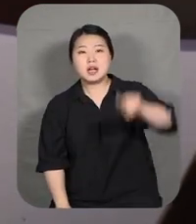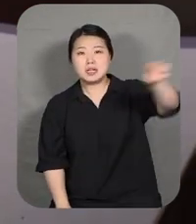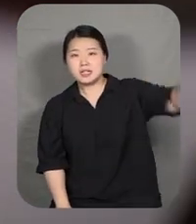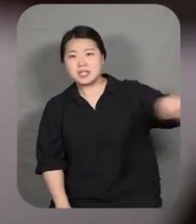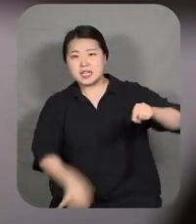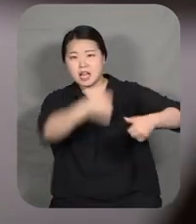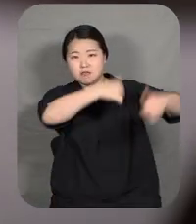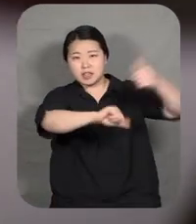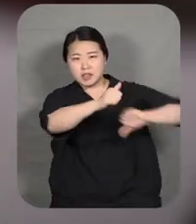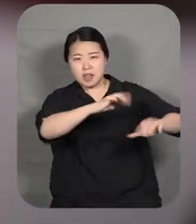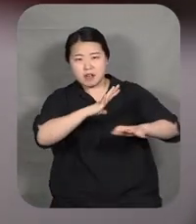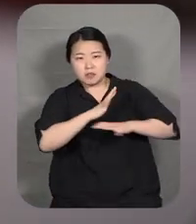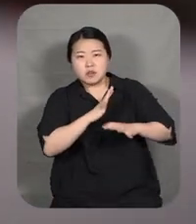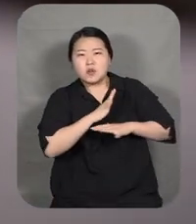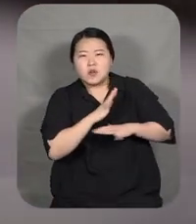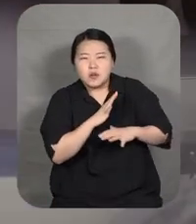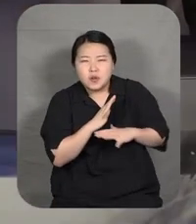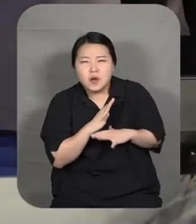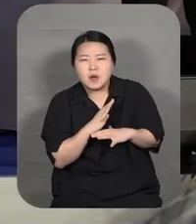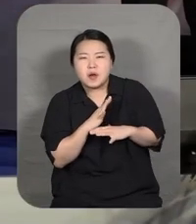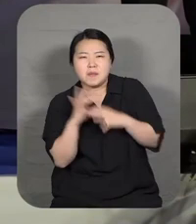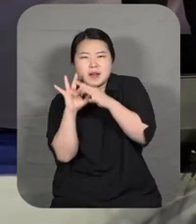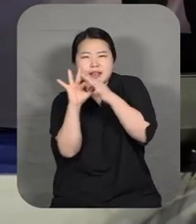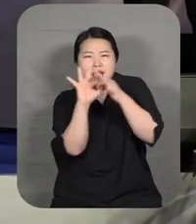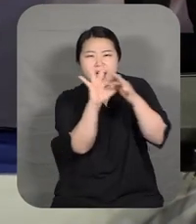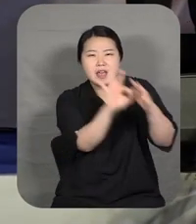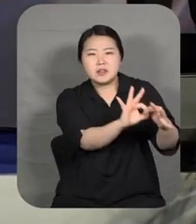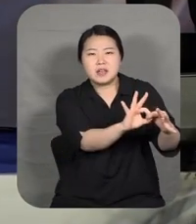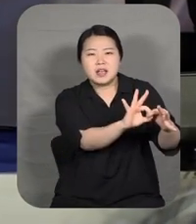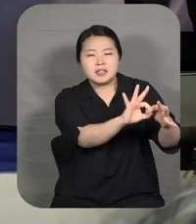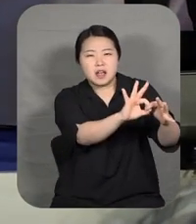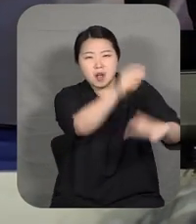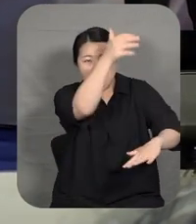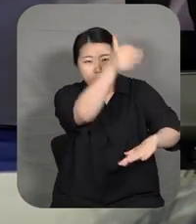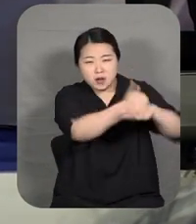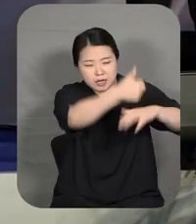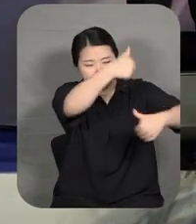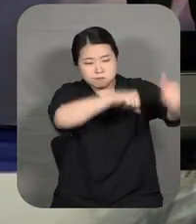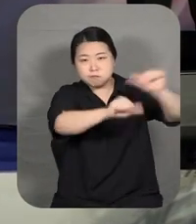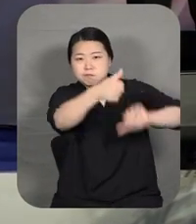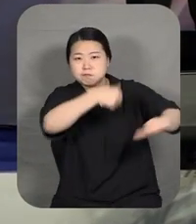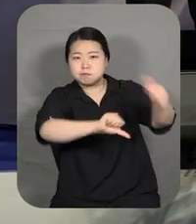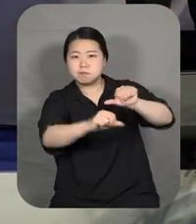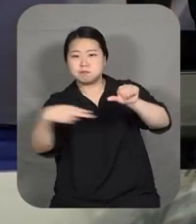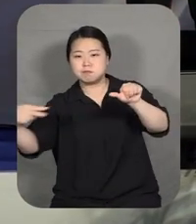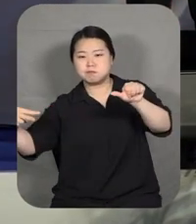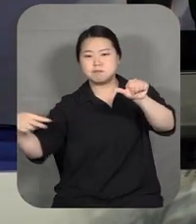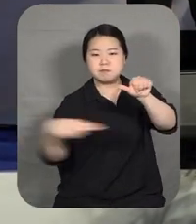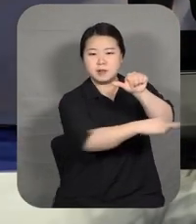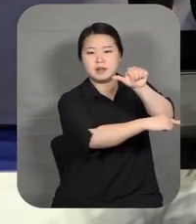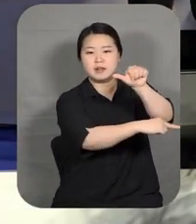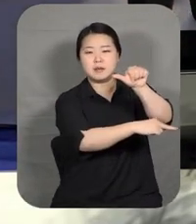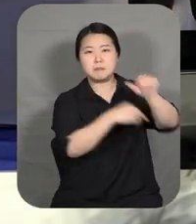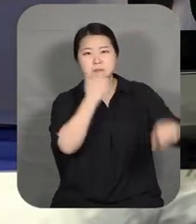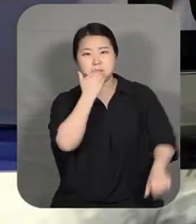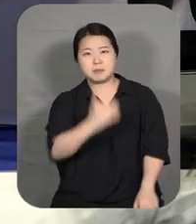겁에 질리고 두려움에 까무라쳐 끝내는 대가 끊기리라.